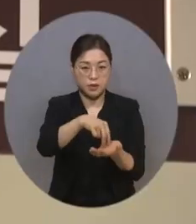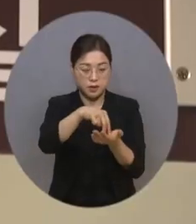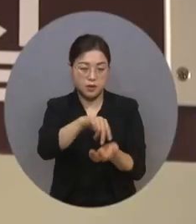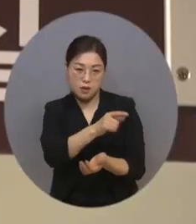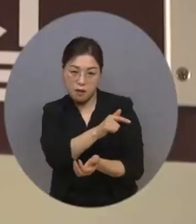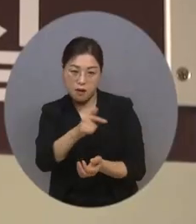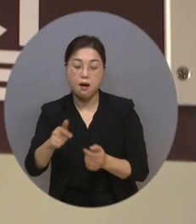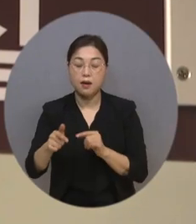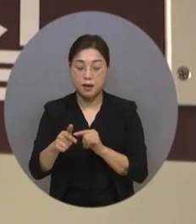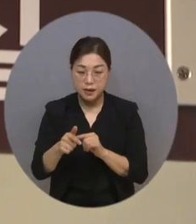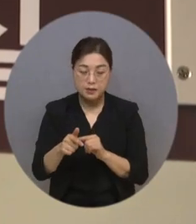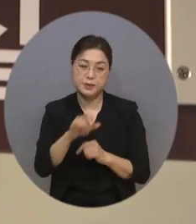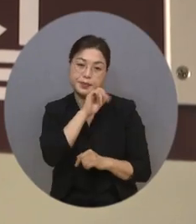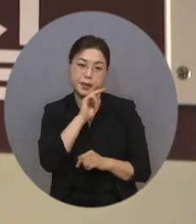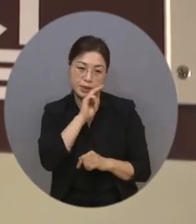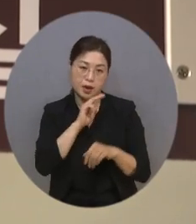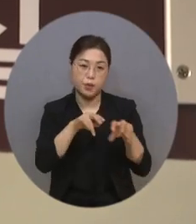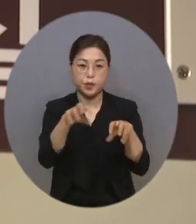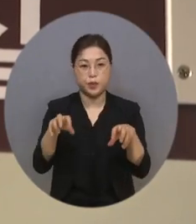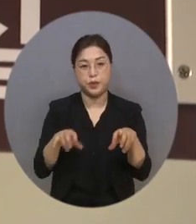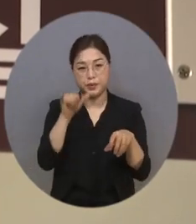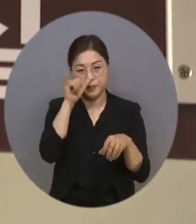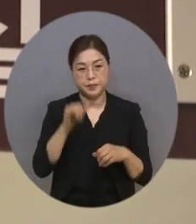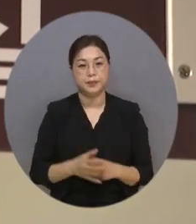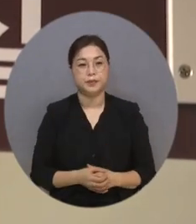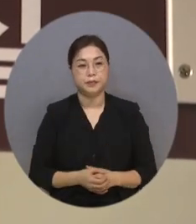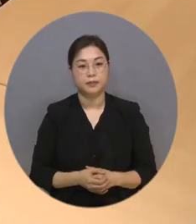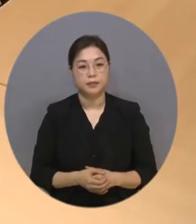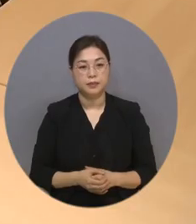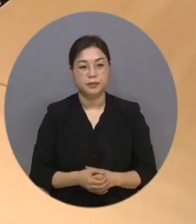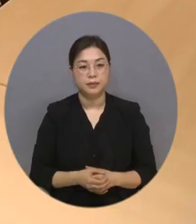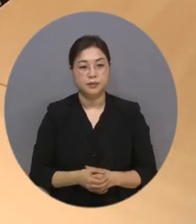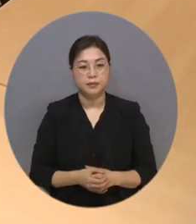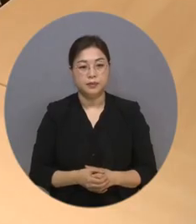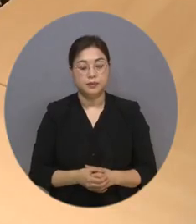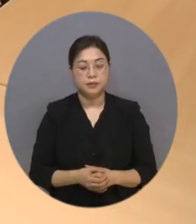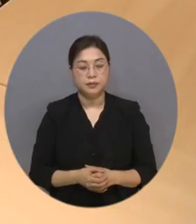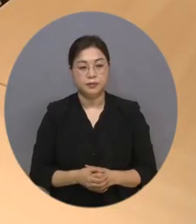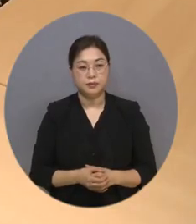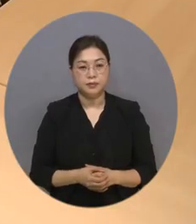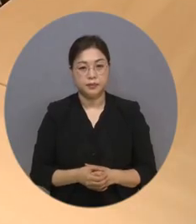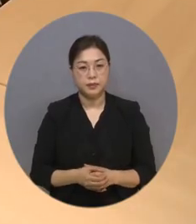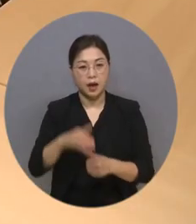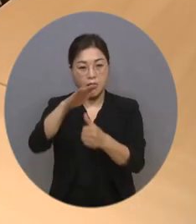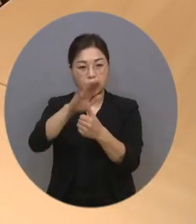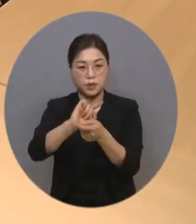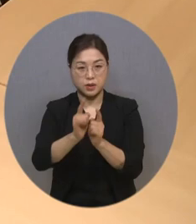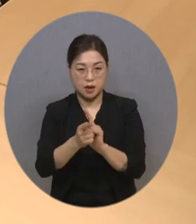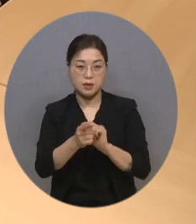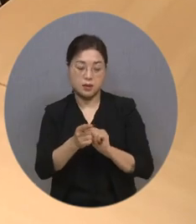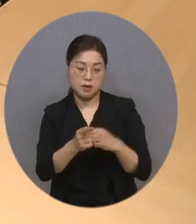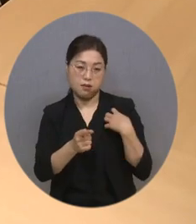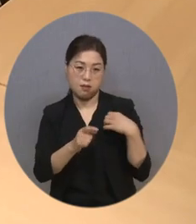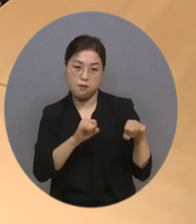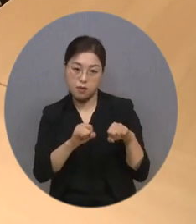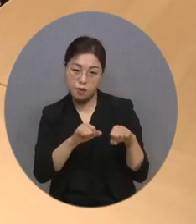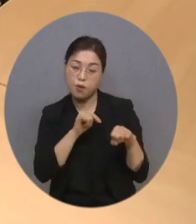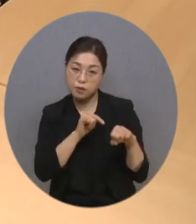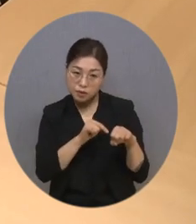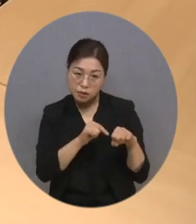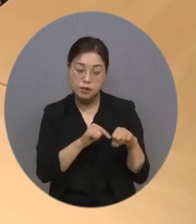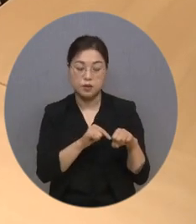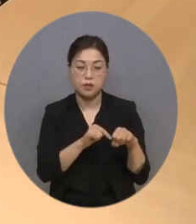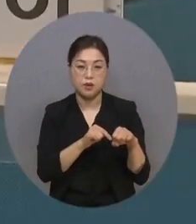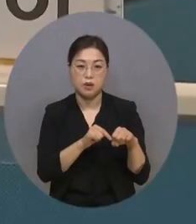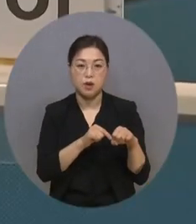등 다양한 아동 편의 시설이 설치되어 있습니다. 체계적인 옴부즈퍼슨 제도 운영으로 아동들의 실태